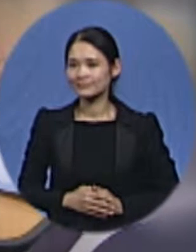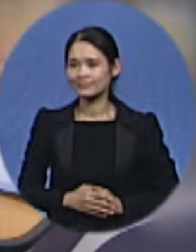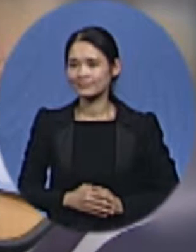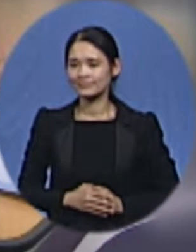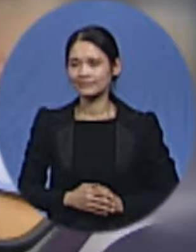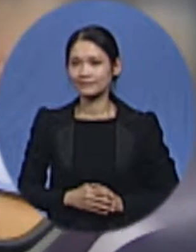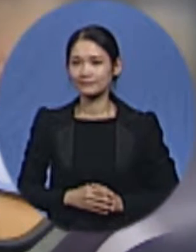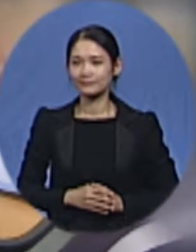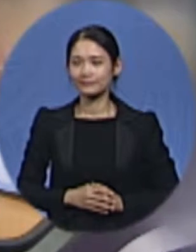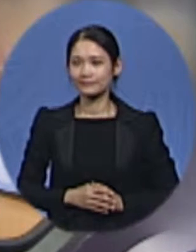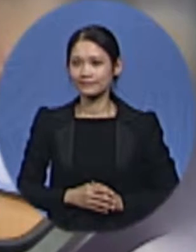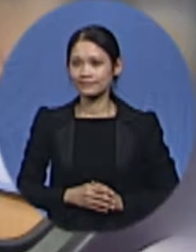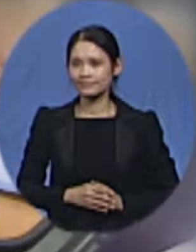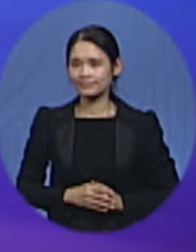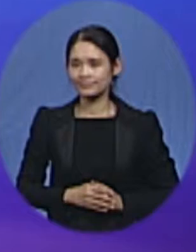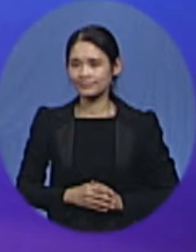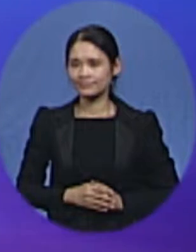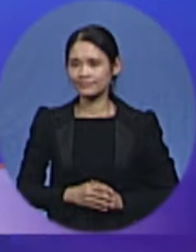뉴스 황현입니다.